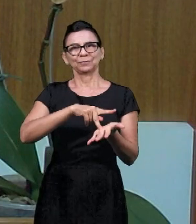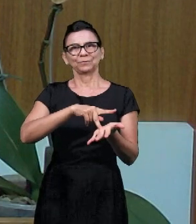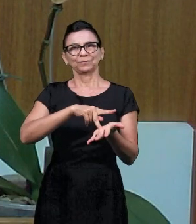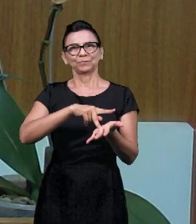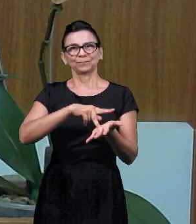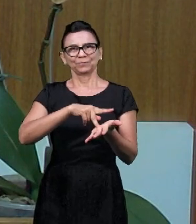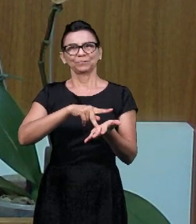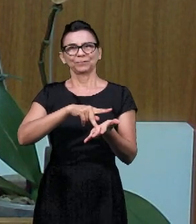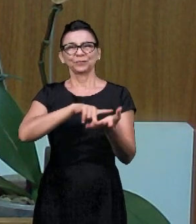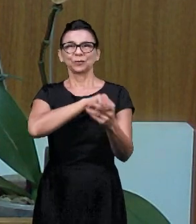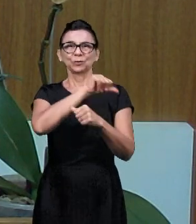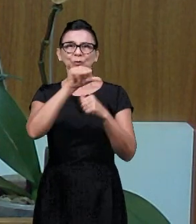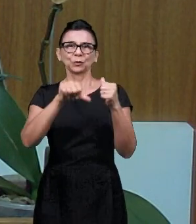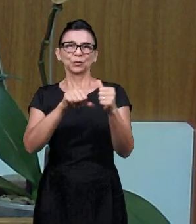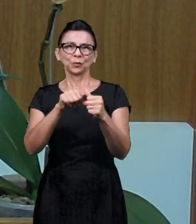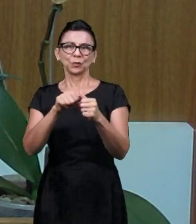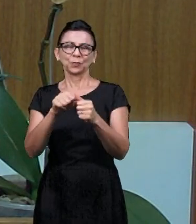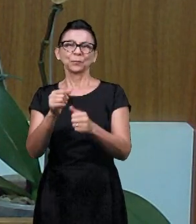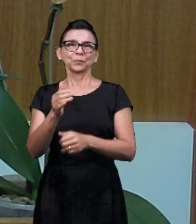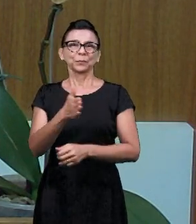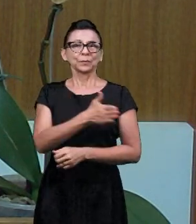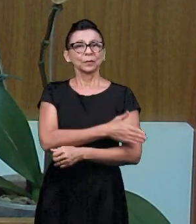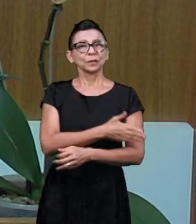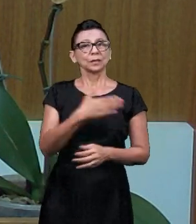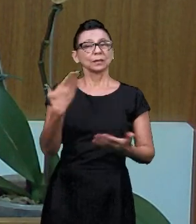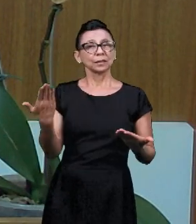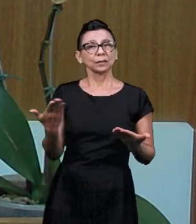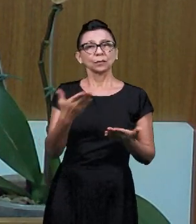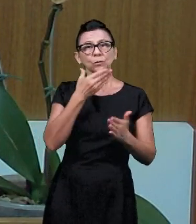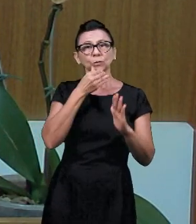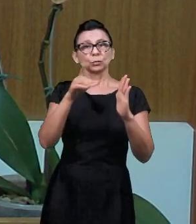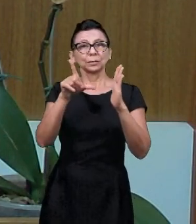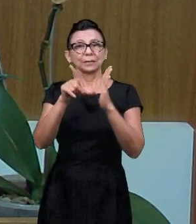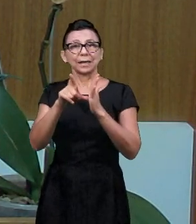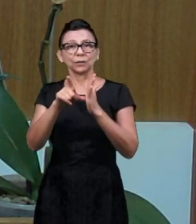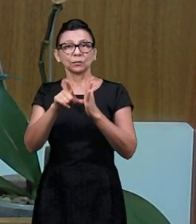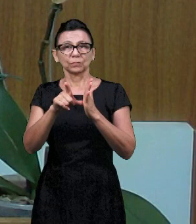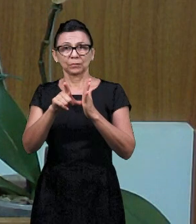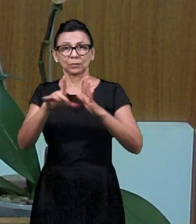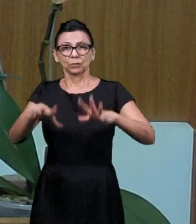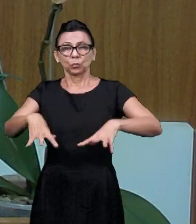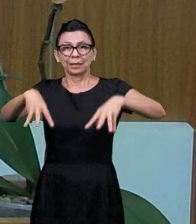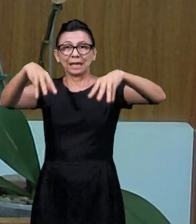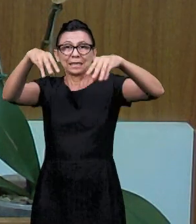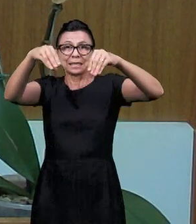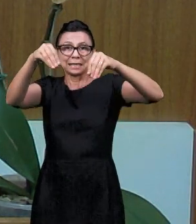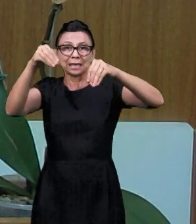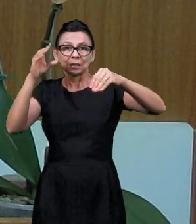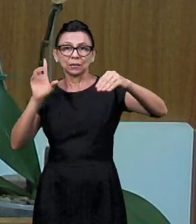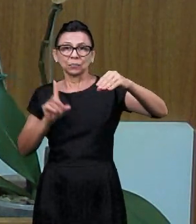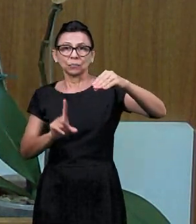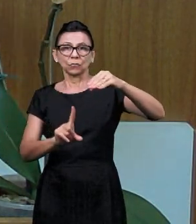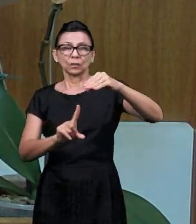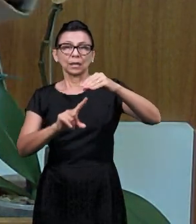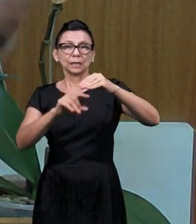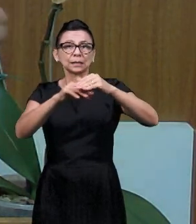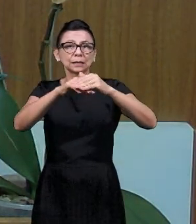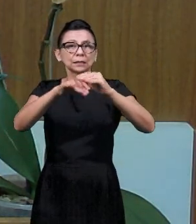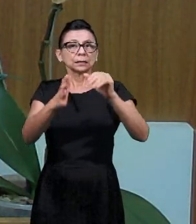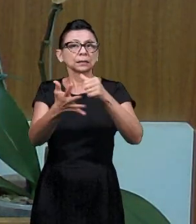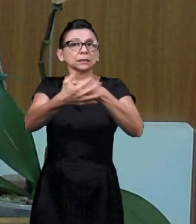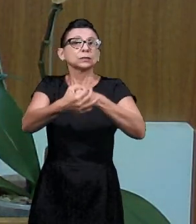dans le château. Donc, le château appelé de Wartburg. Donc, quand il écrit l'hymne